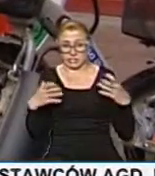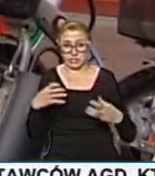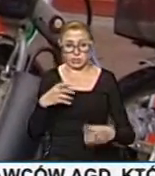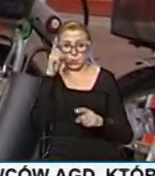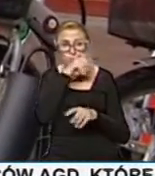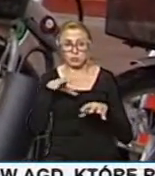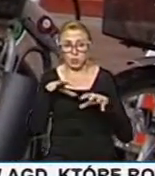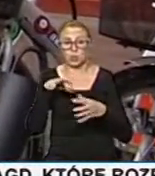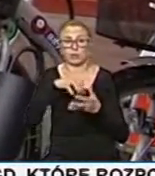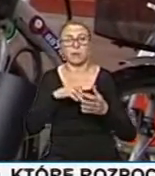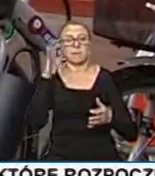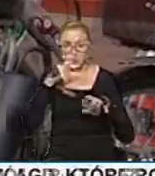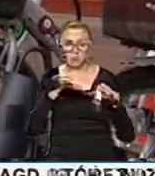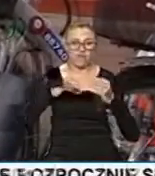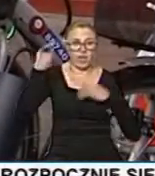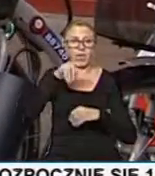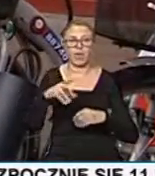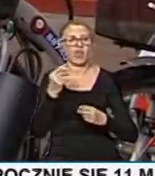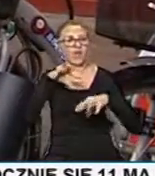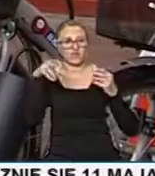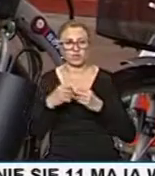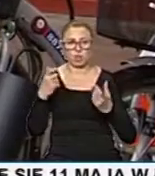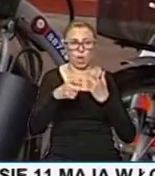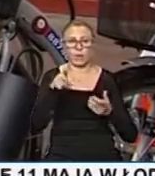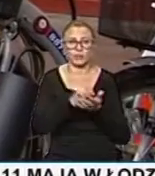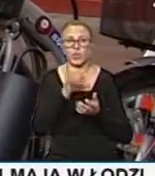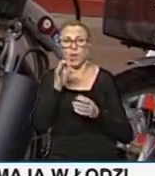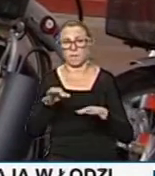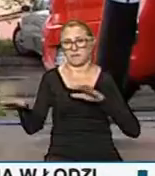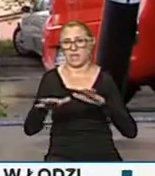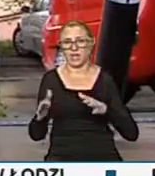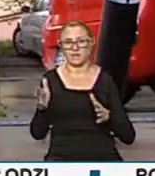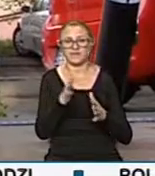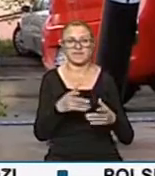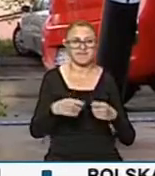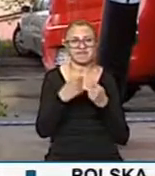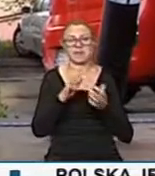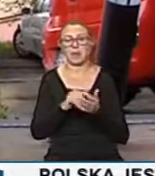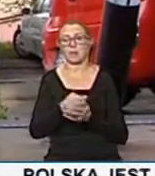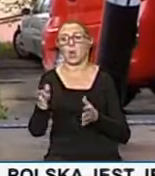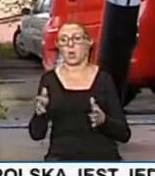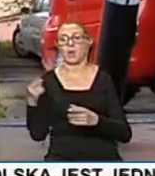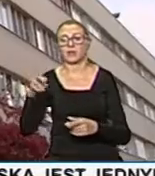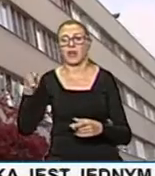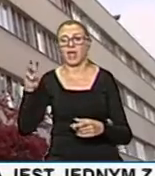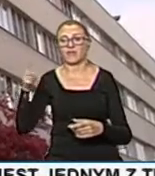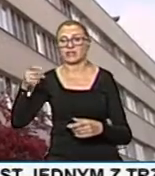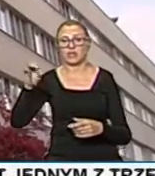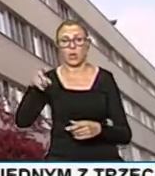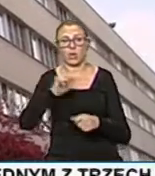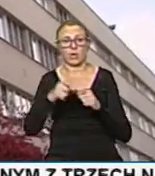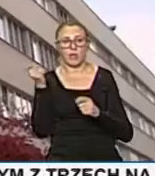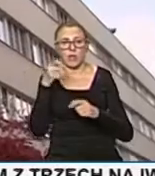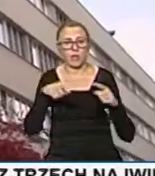już wkrótce pojawi się ich więcej. Nie wszystkie jednak znajdują się w odpowiednim miejscu. Na przykład tu na ulicy Drewnickiego, gdzie przejazd